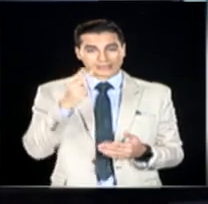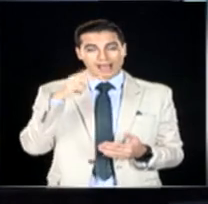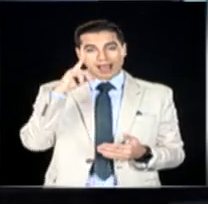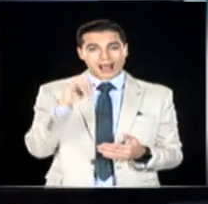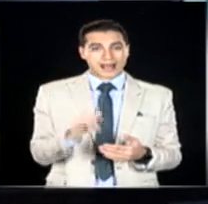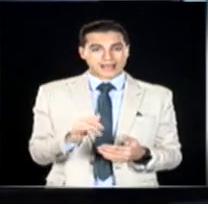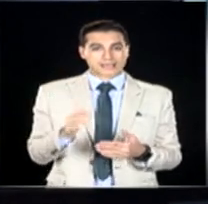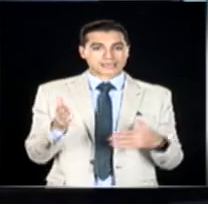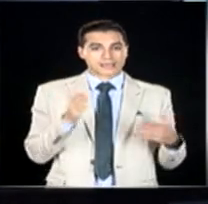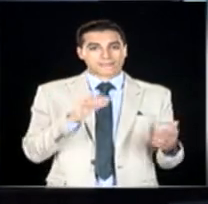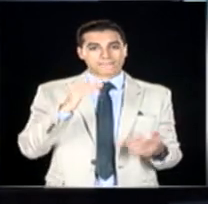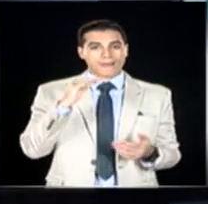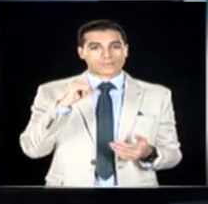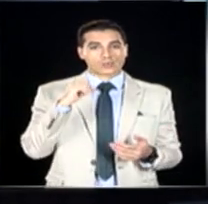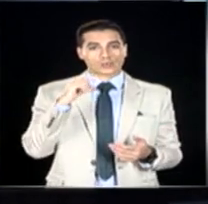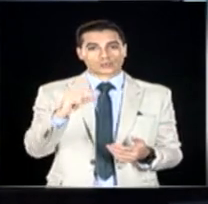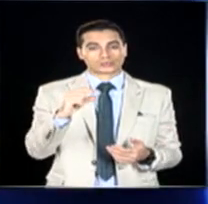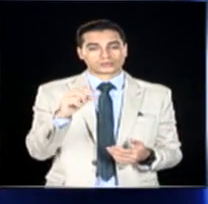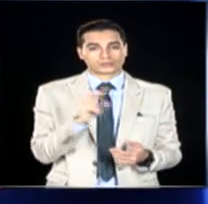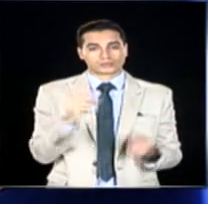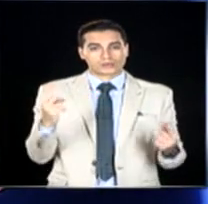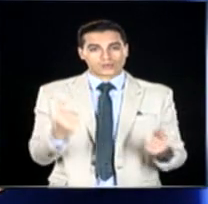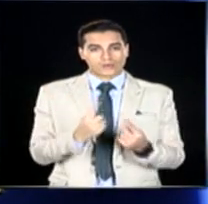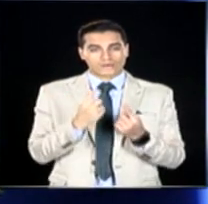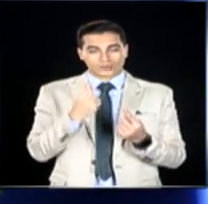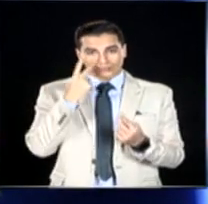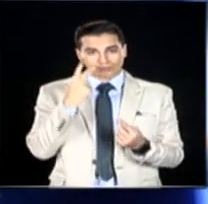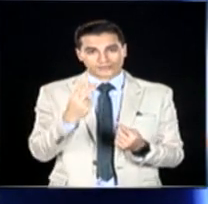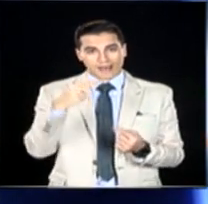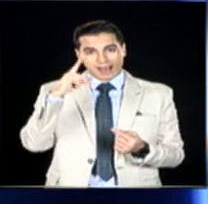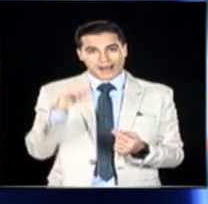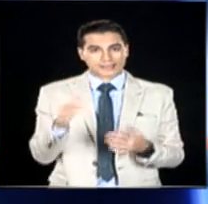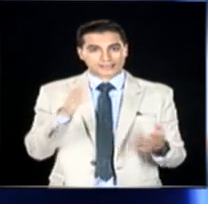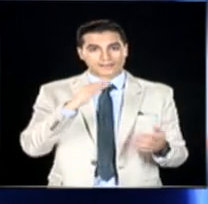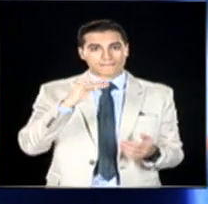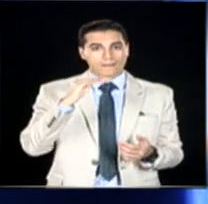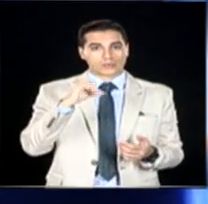ومحمود عبد الرؤوف، اتفضلوا. محمود عبد الرؤوف وعلي ثروت،